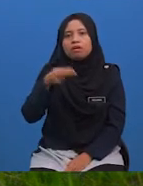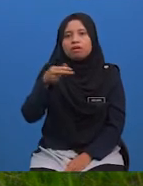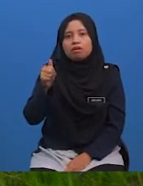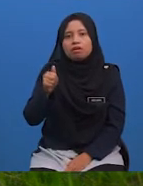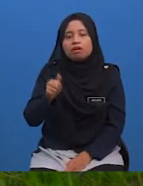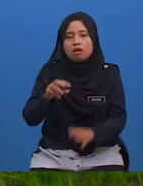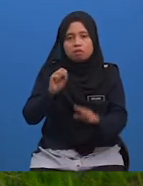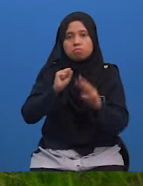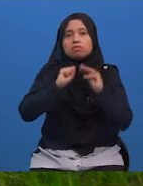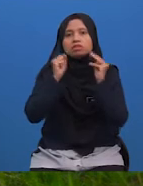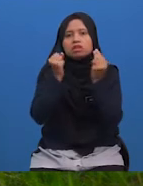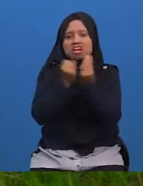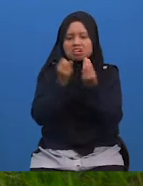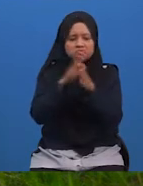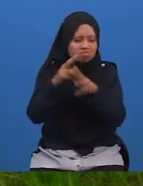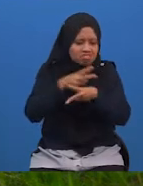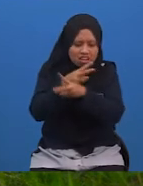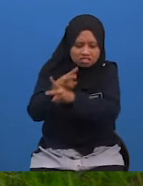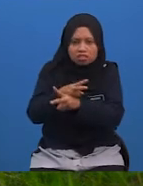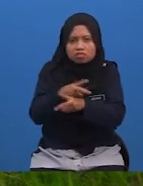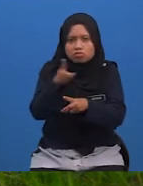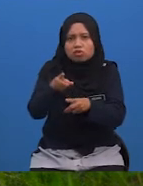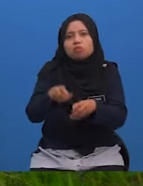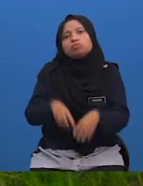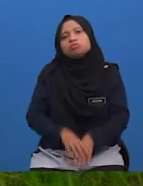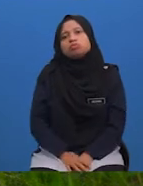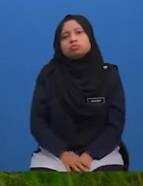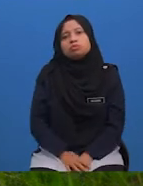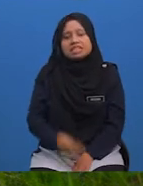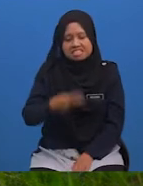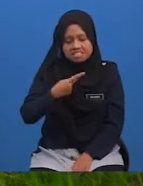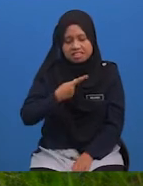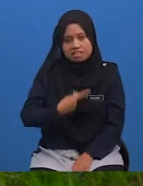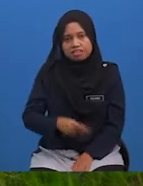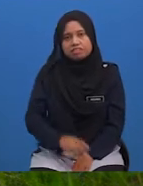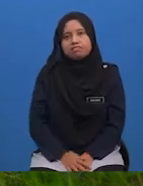Hahaha. Masyarakat kamu tak jaga kamu berdua ke? Kesian.